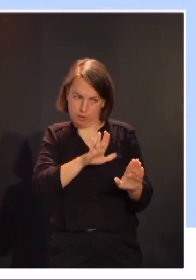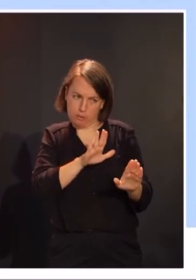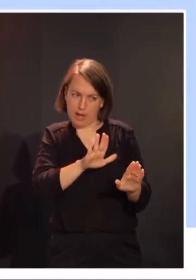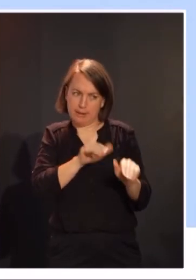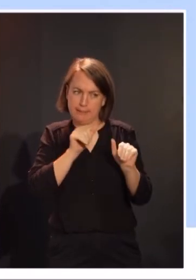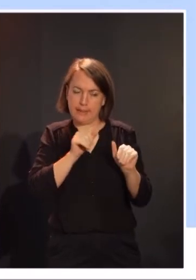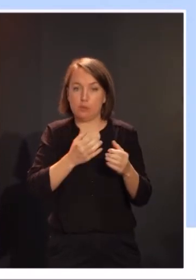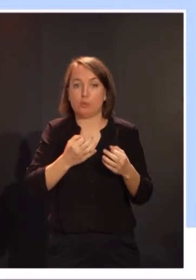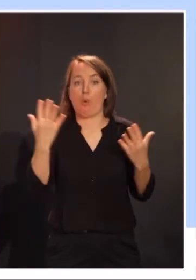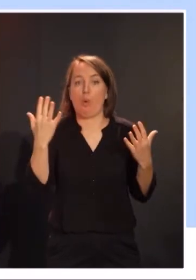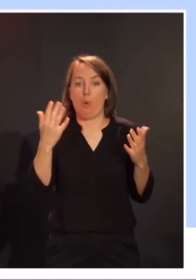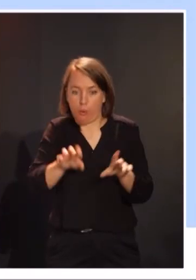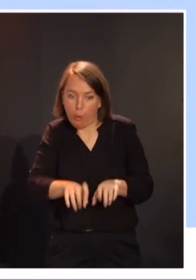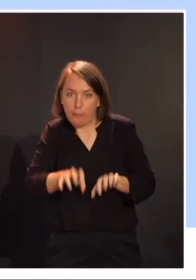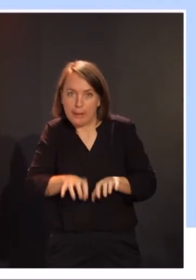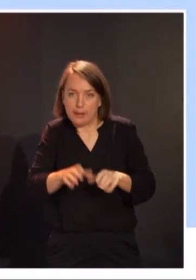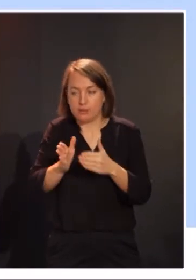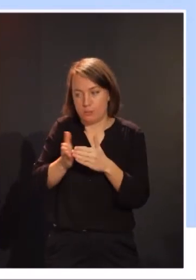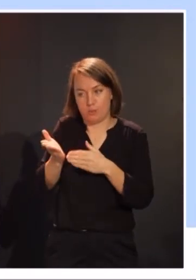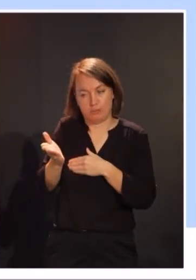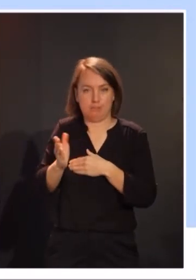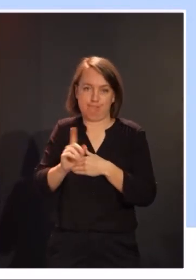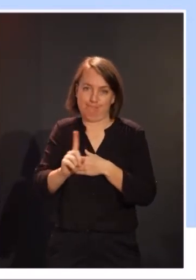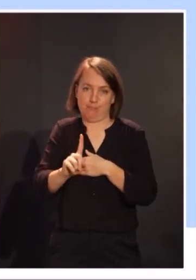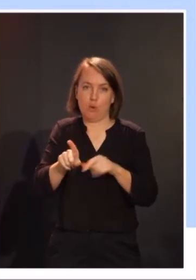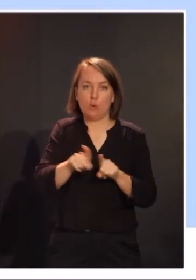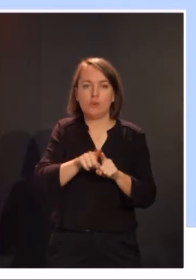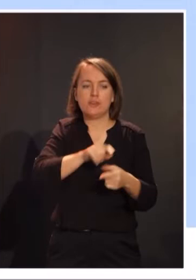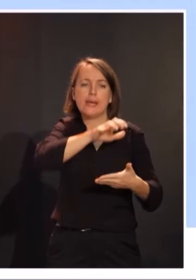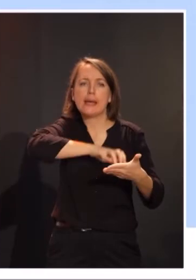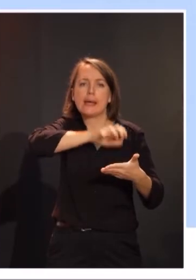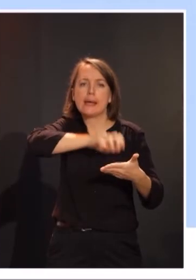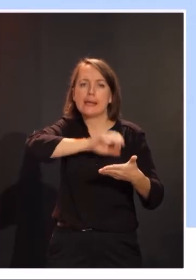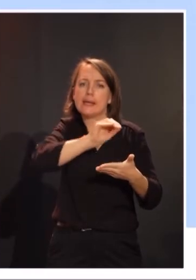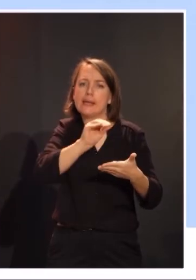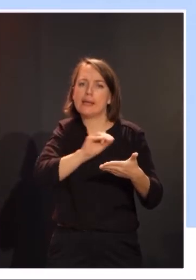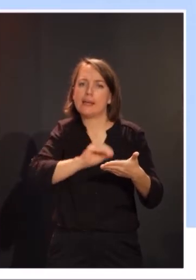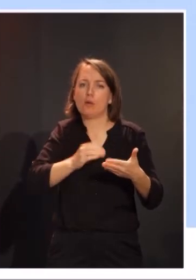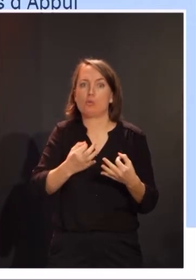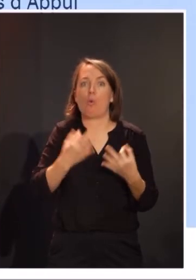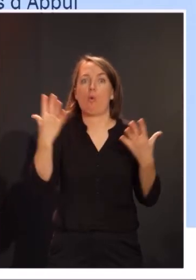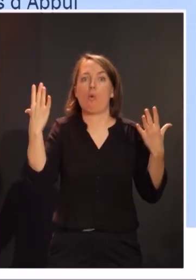copie et réduire donc, la quantité d'écrit ou alors proposer un tiers-temps.